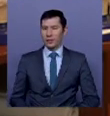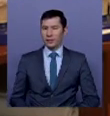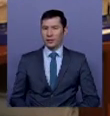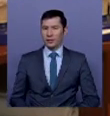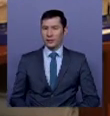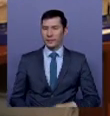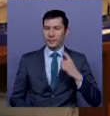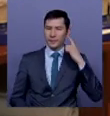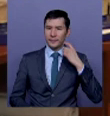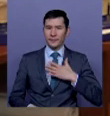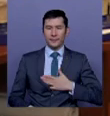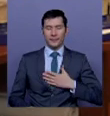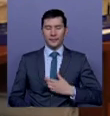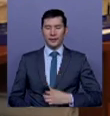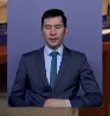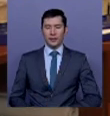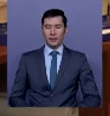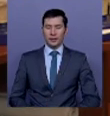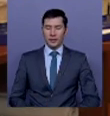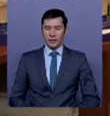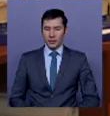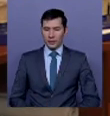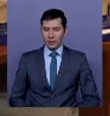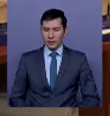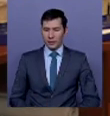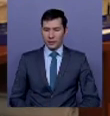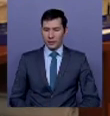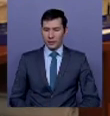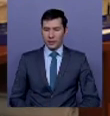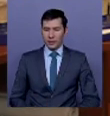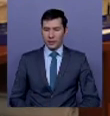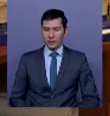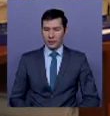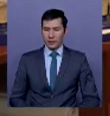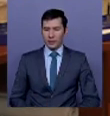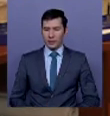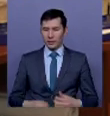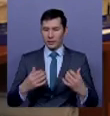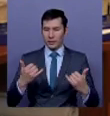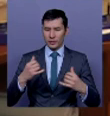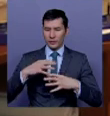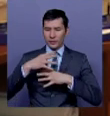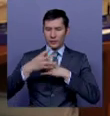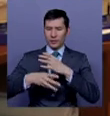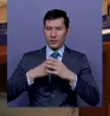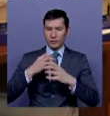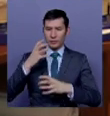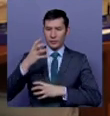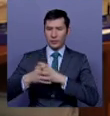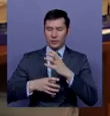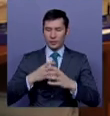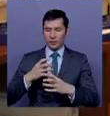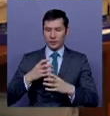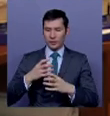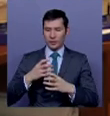қарын аурулары бар дегендей. Енді барлық жерде қанды бүткі дүние жүзінде